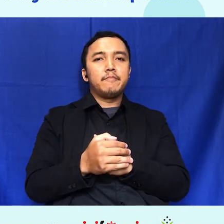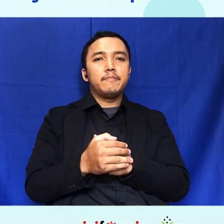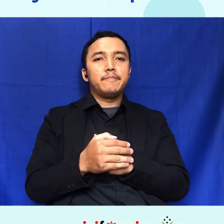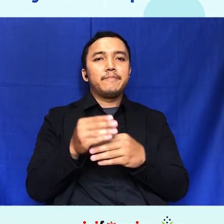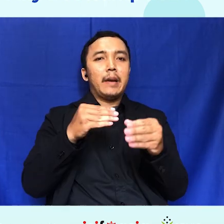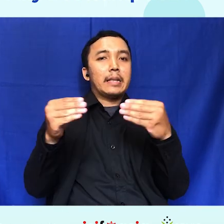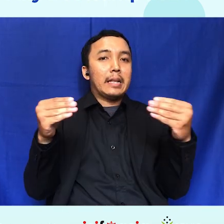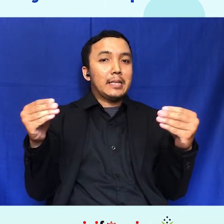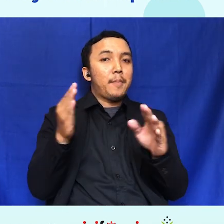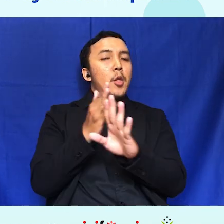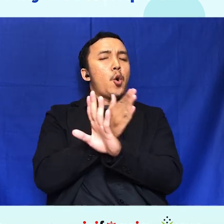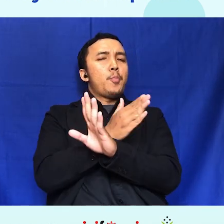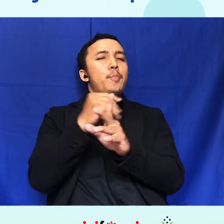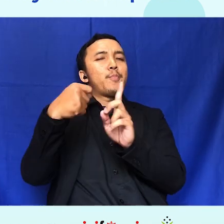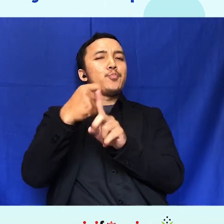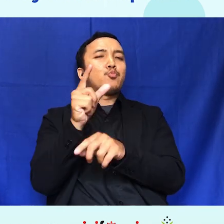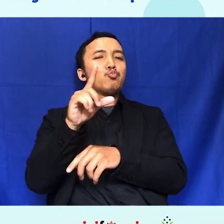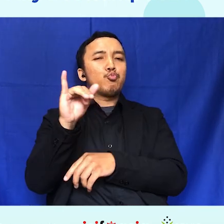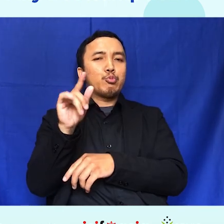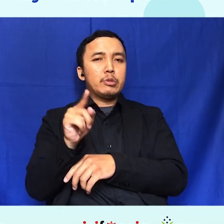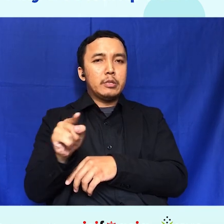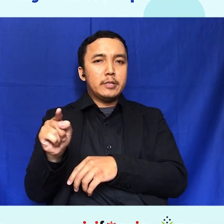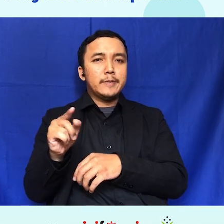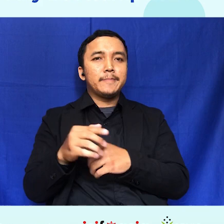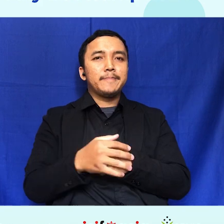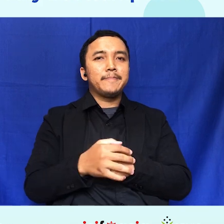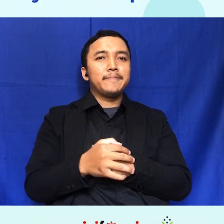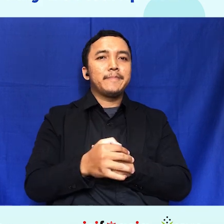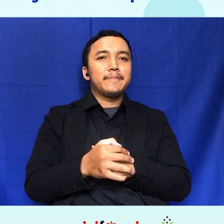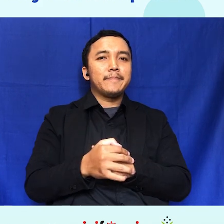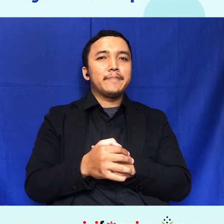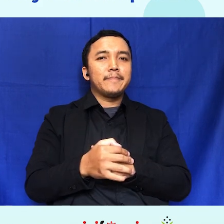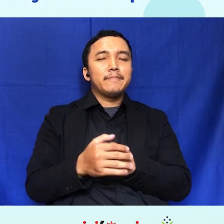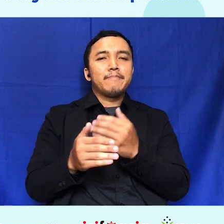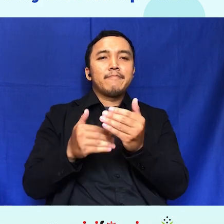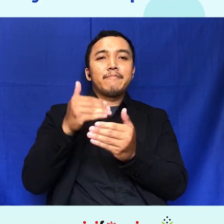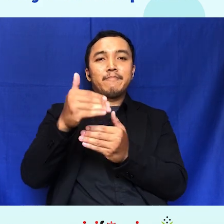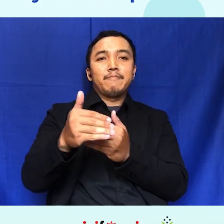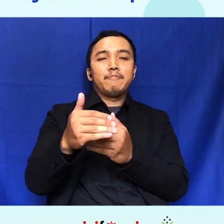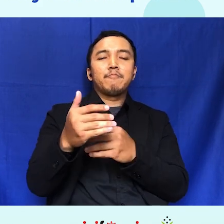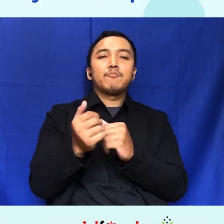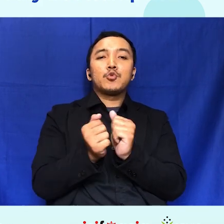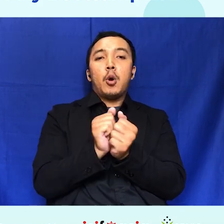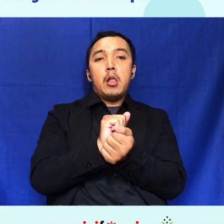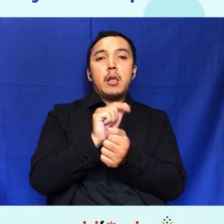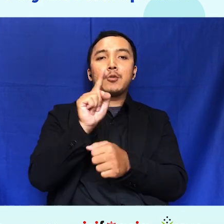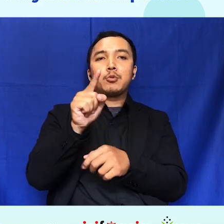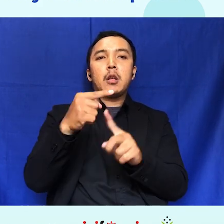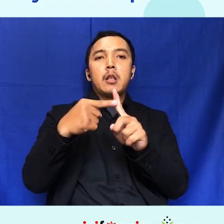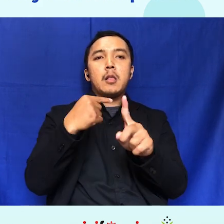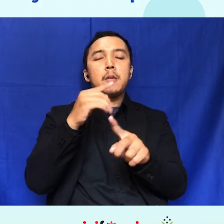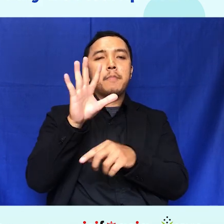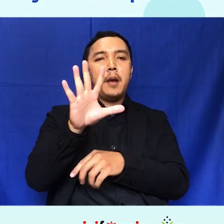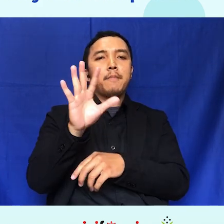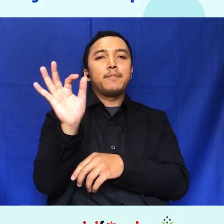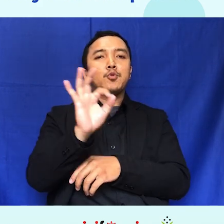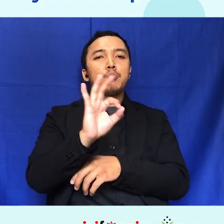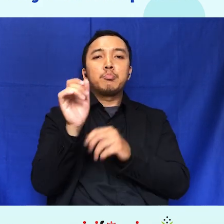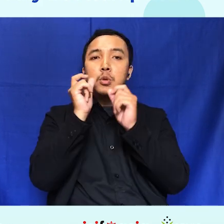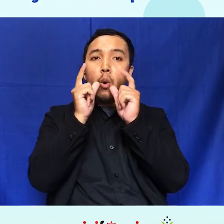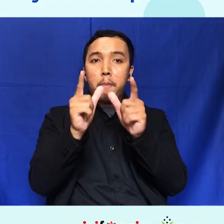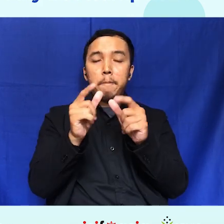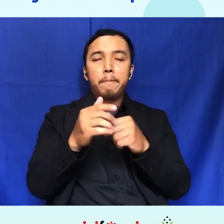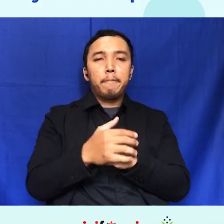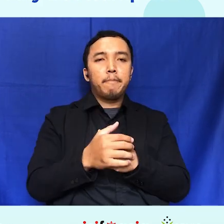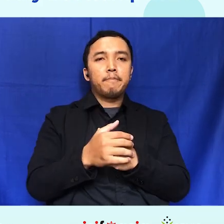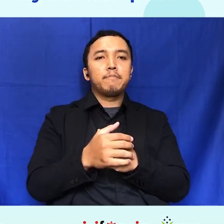Materi sebelumnya, kuis, pengenalan kelas button. Main landmark, soal 1 dari 5, belum terjawab baca current step. Soal 2 dari 5, belum